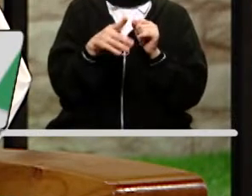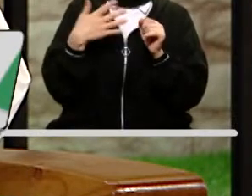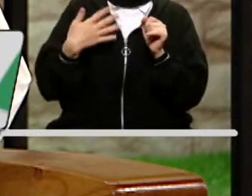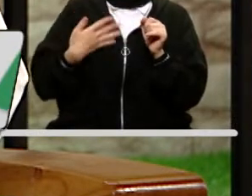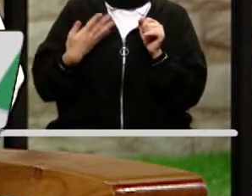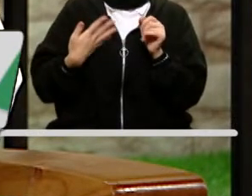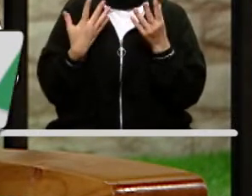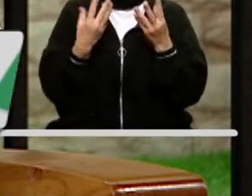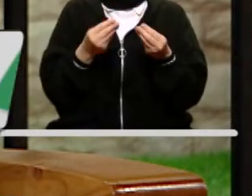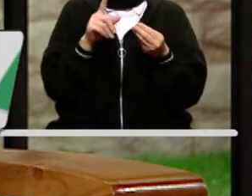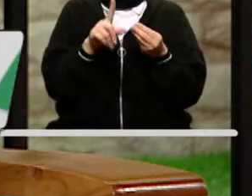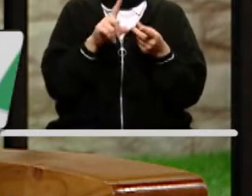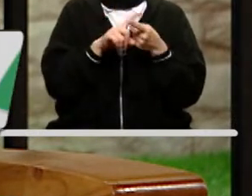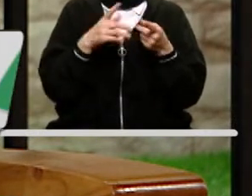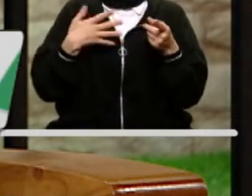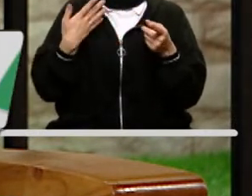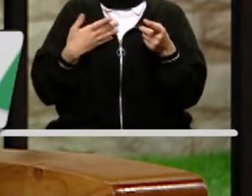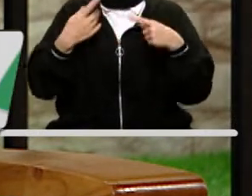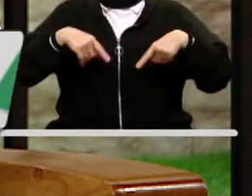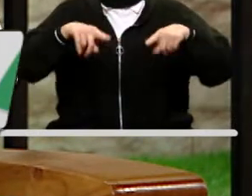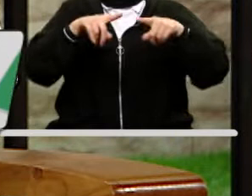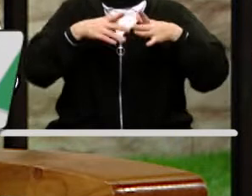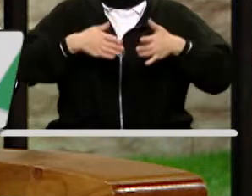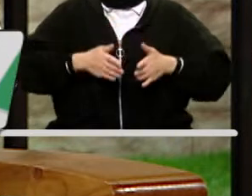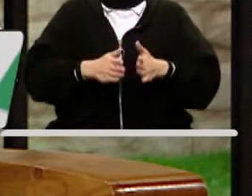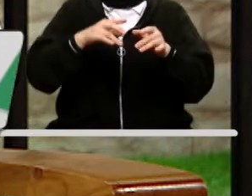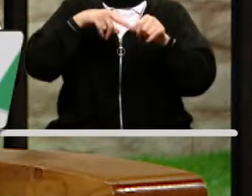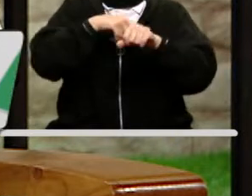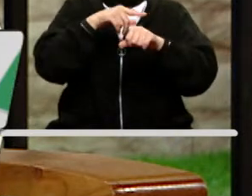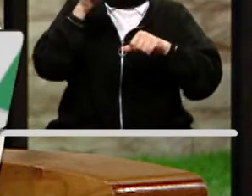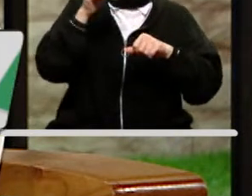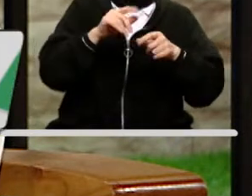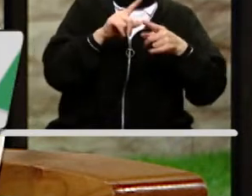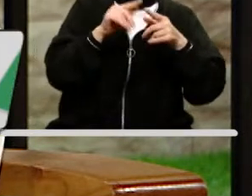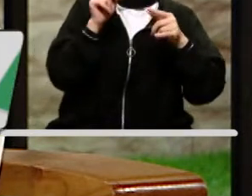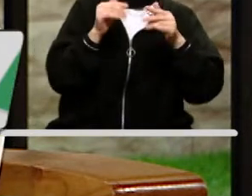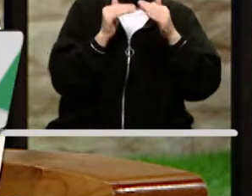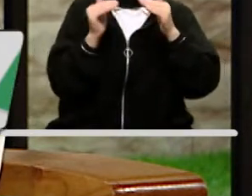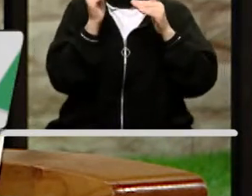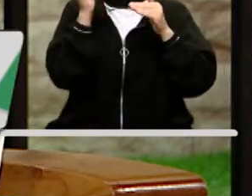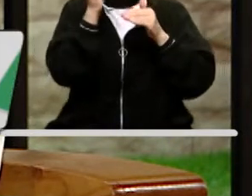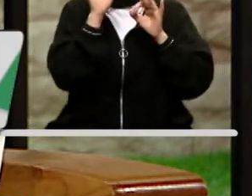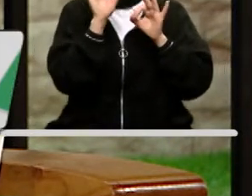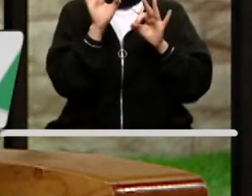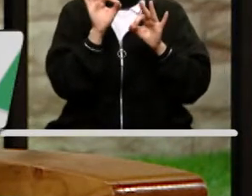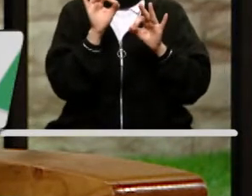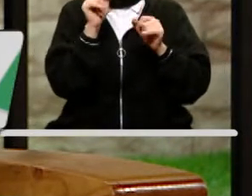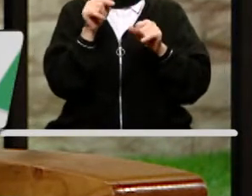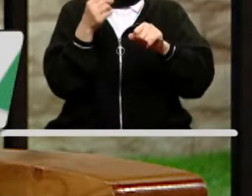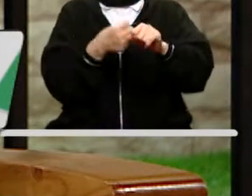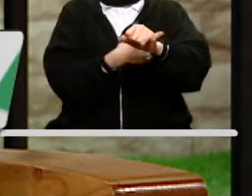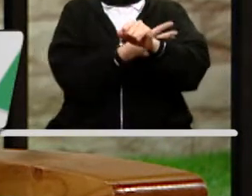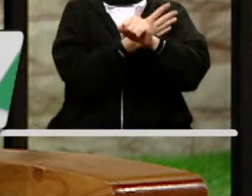bize doğduğumuzda gelir ve geliştirilebilecek bir şeydir. Geliştirilebilen bir